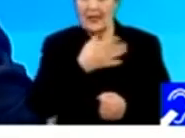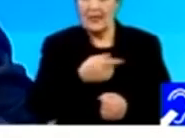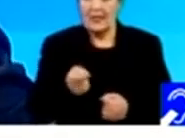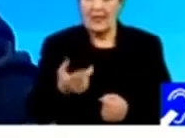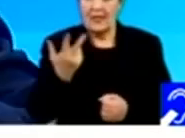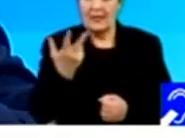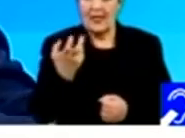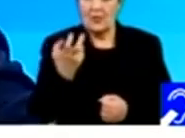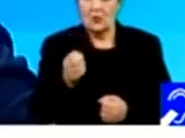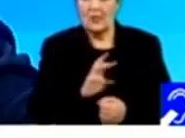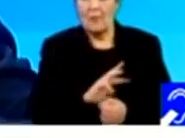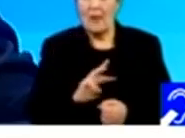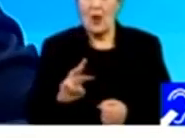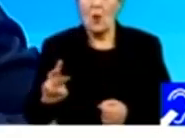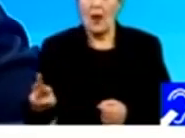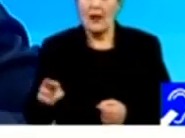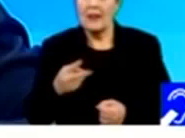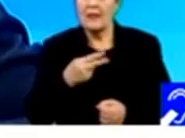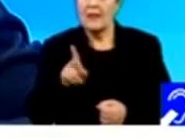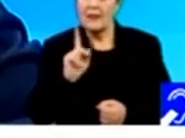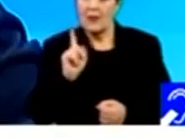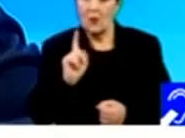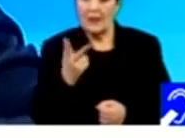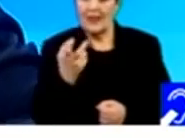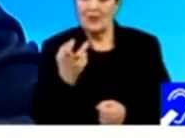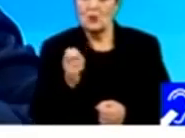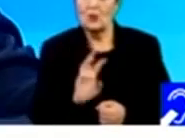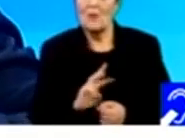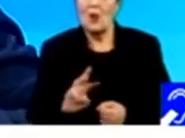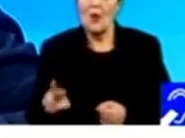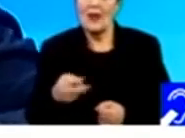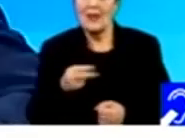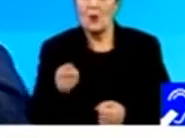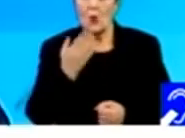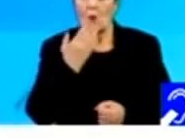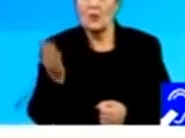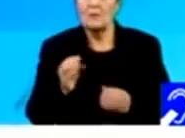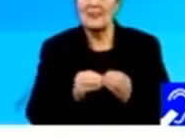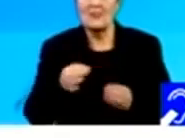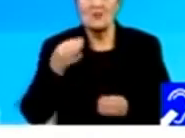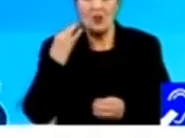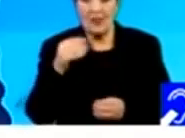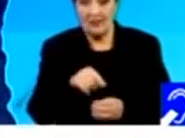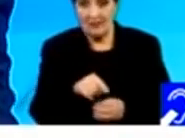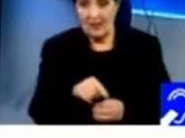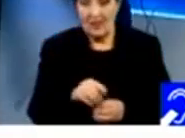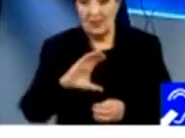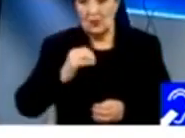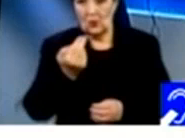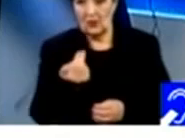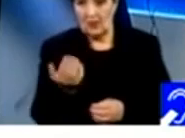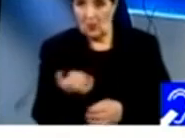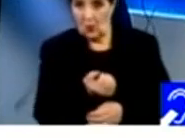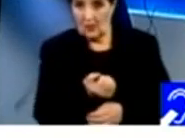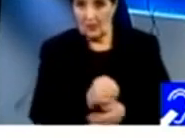peste 300 de milioane de euro. Rețineți, 300 de milioane de euro în ultimii 10 ani. Aici o precizare, se impune o precizare.